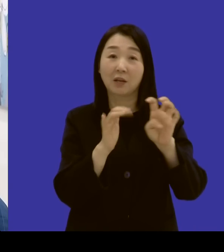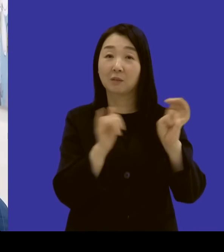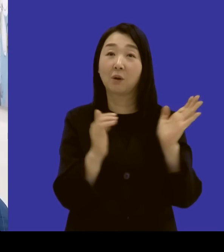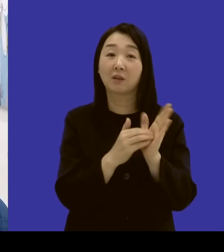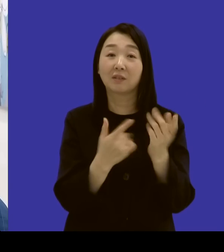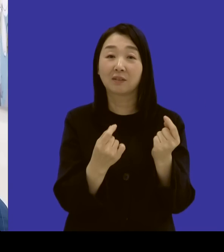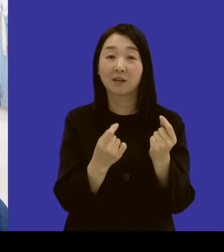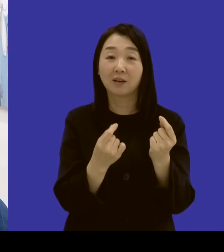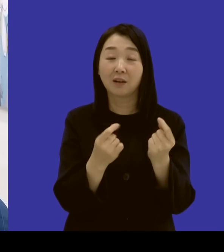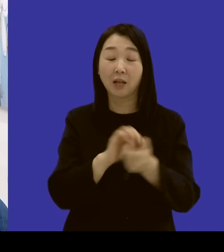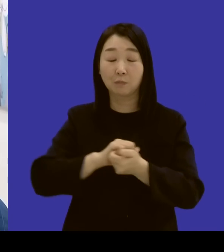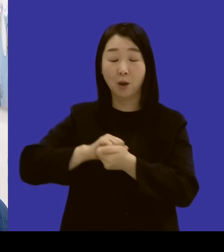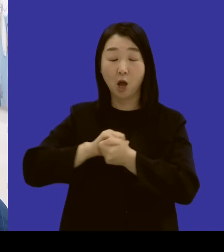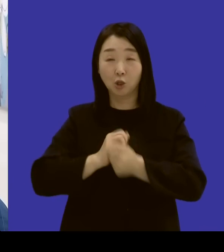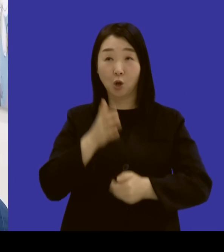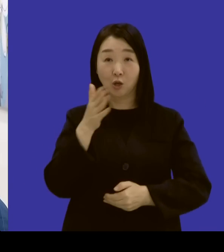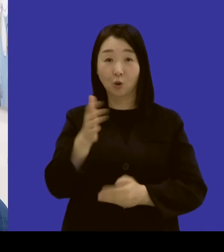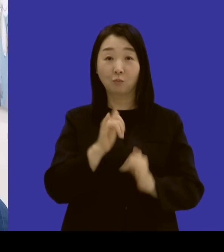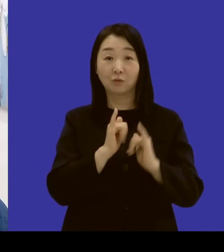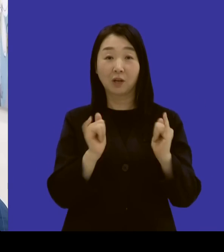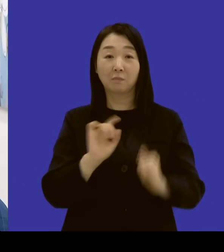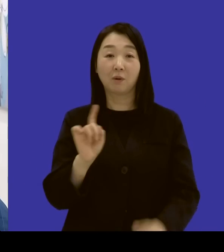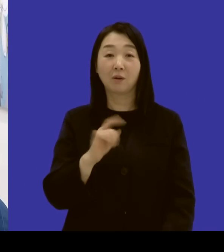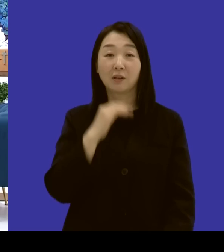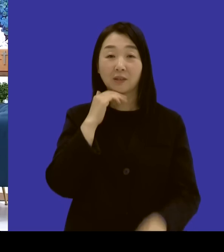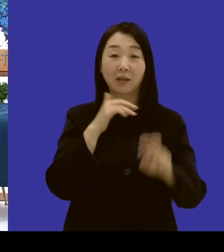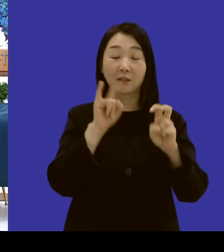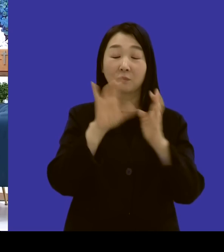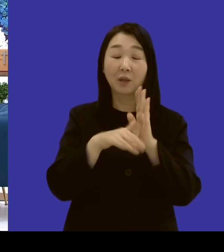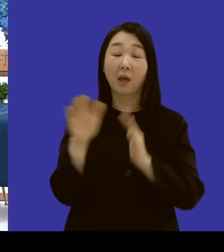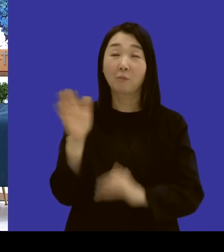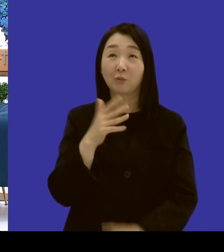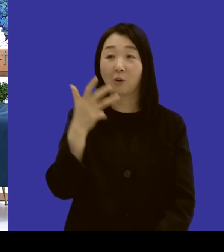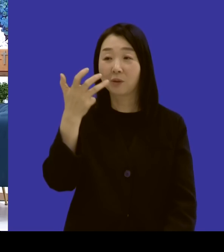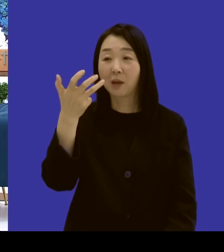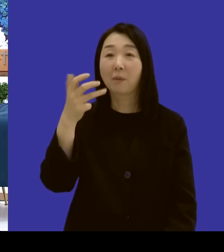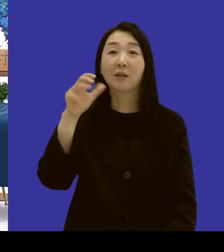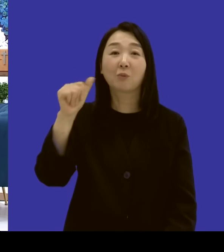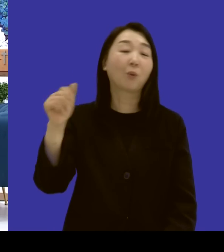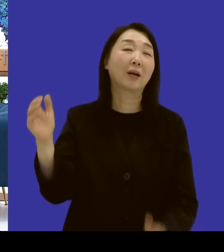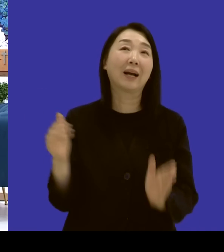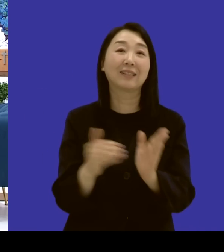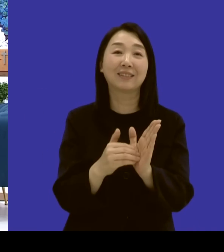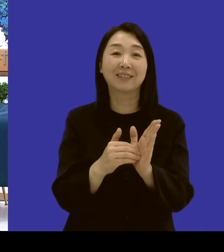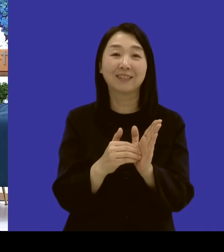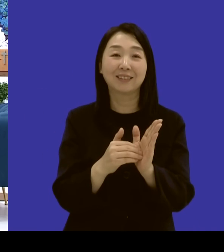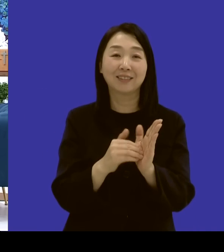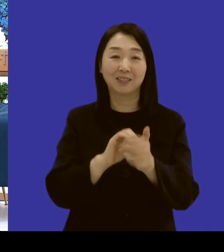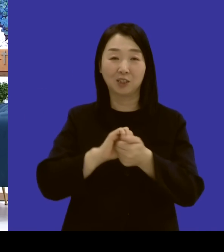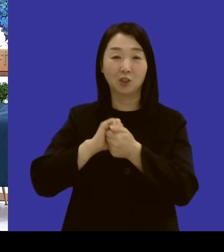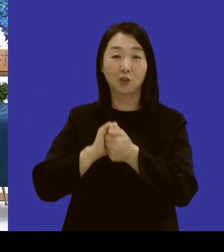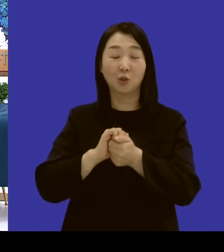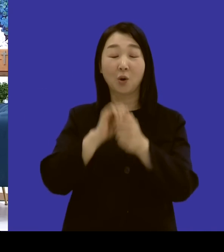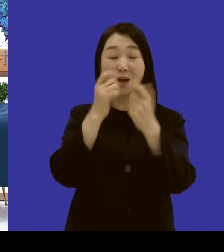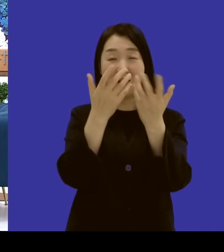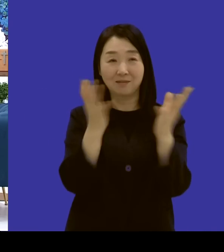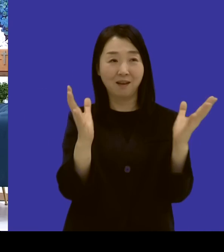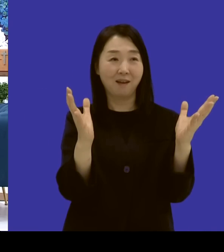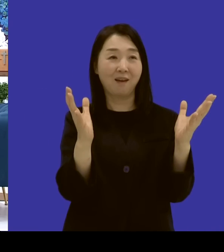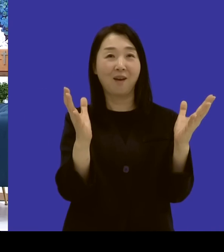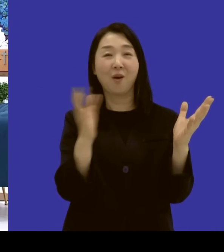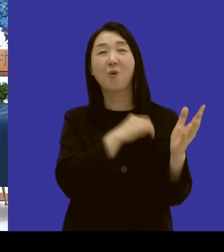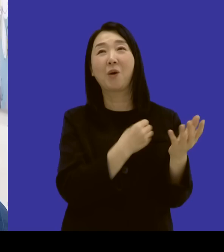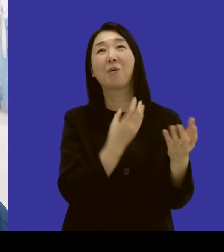그러니까 성악하는 사람들과 또 저희 교회는 그래서 20대 때부터 85세 이상까지 그렇게 성가대 멤버들이